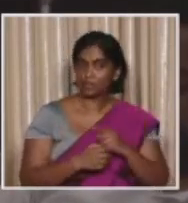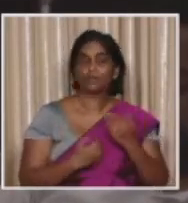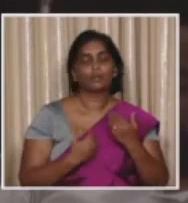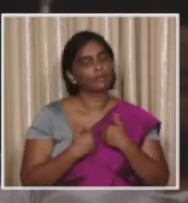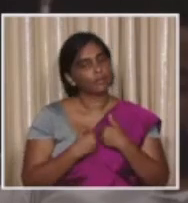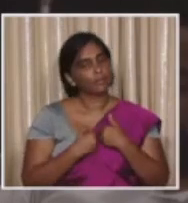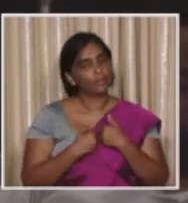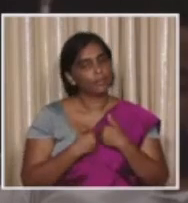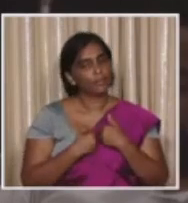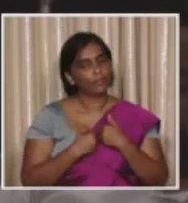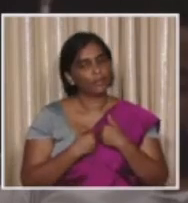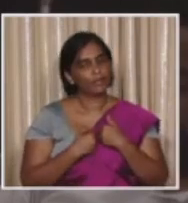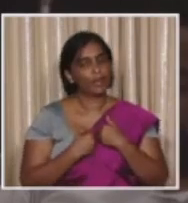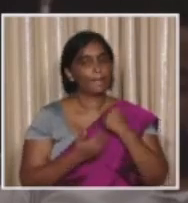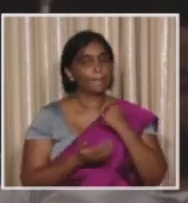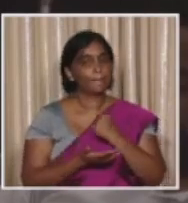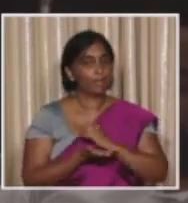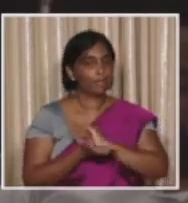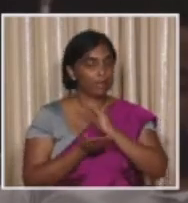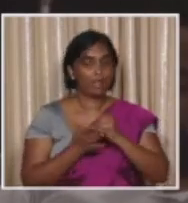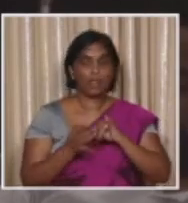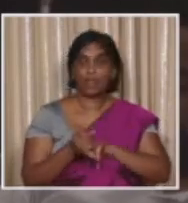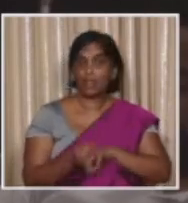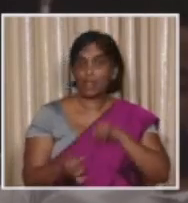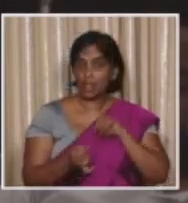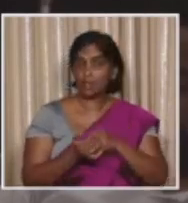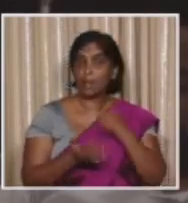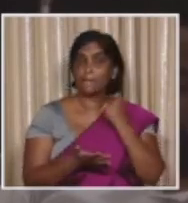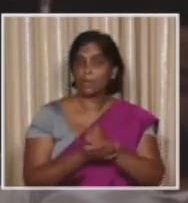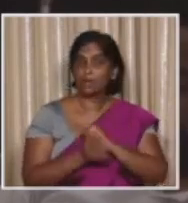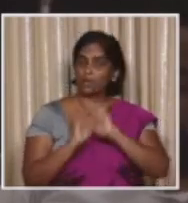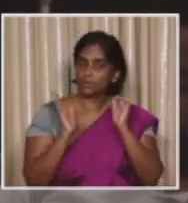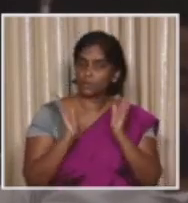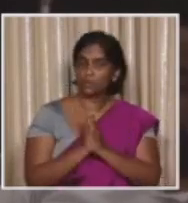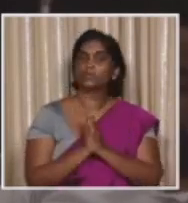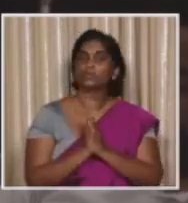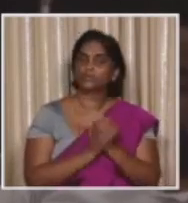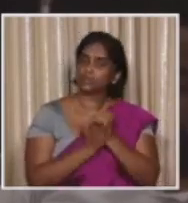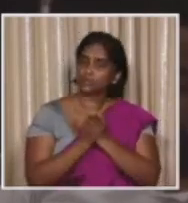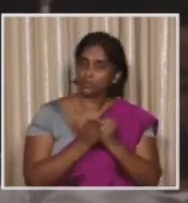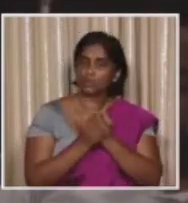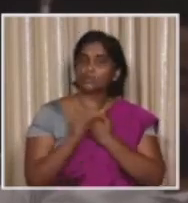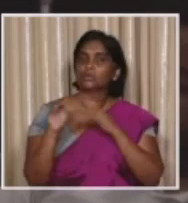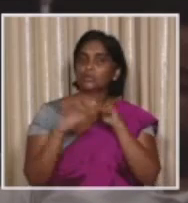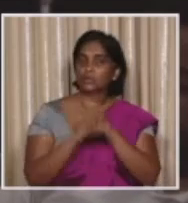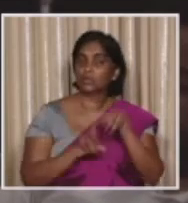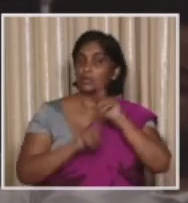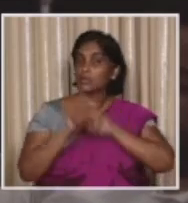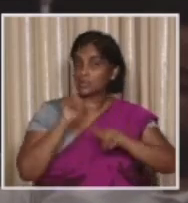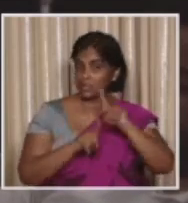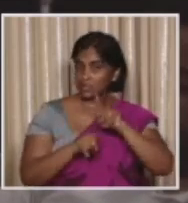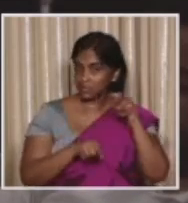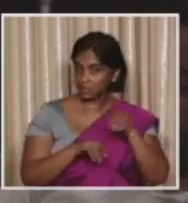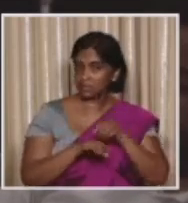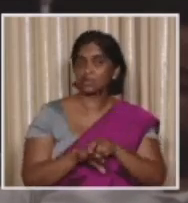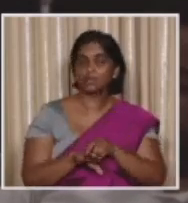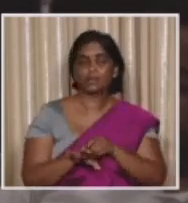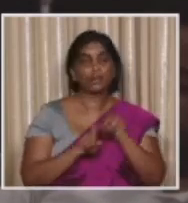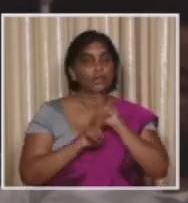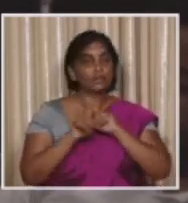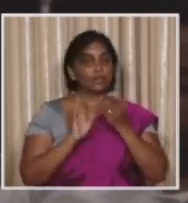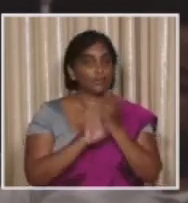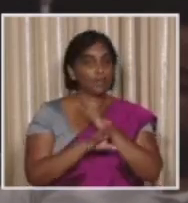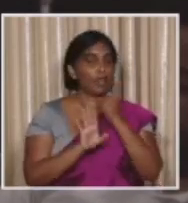අපේ මහා භාණ්ඩාගාර ලේකම් ඇතුළු බැංකු පද්ධතිය, මේ සියලු දෙනා සහභාගී වෙච්ච රැස්වීමේ